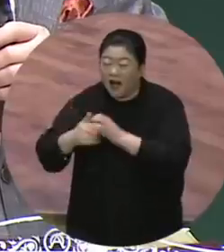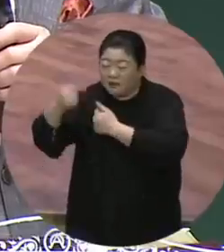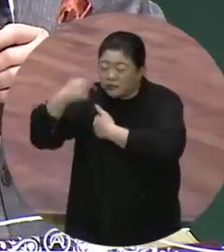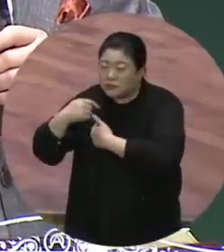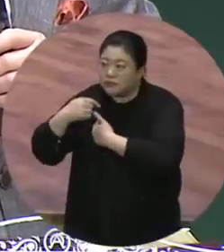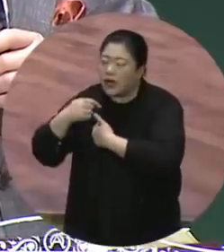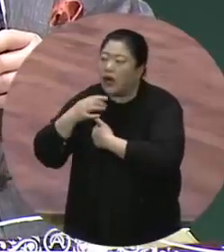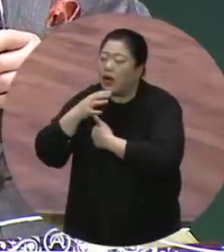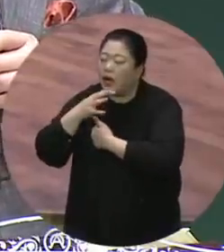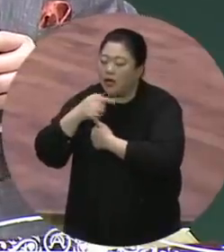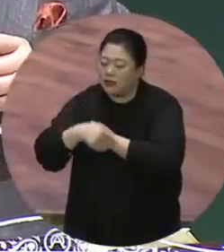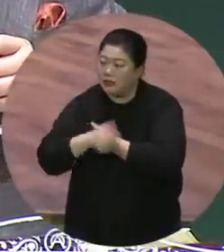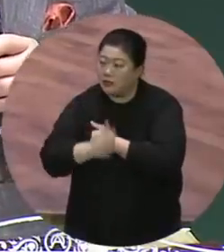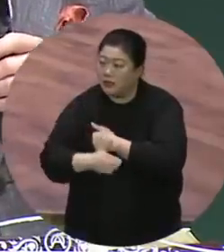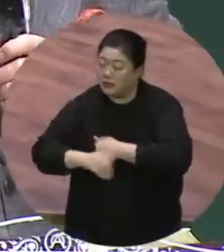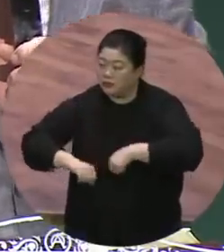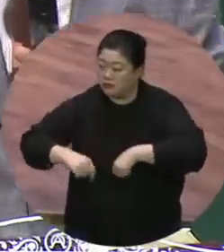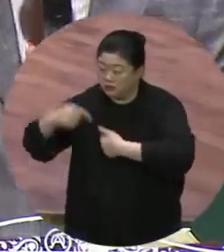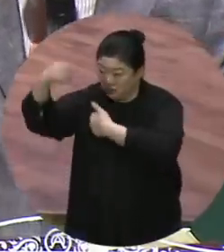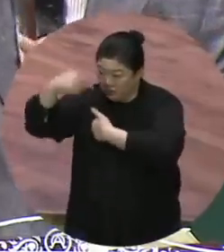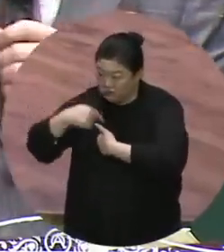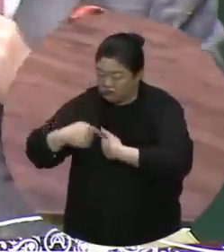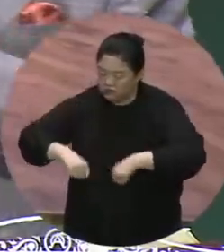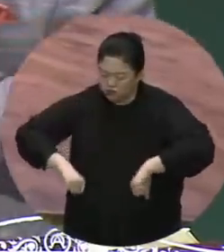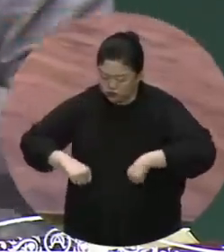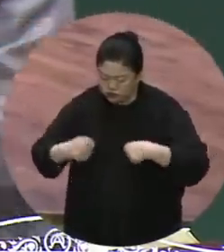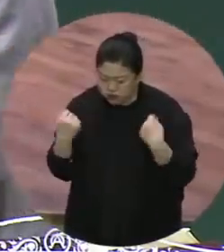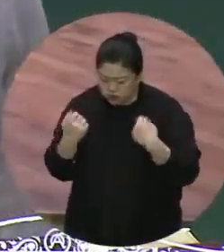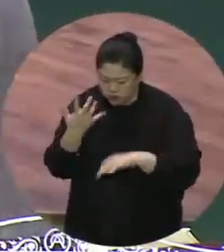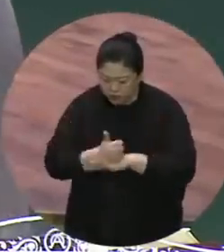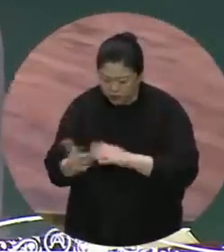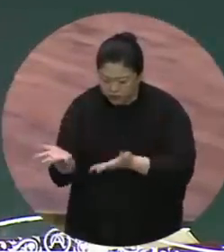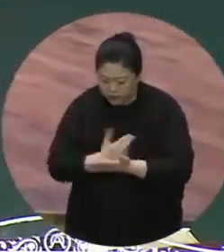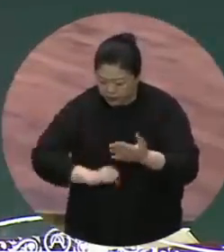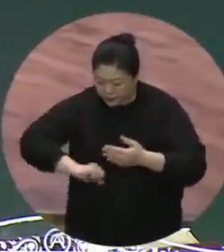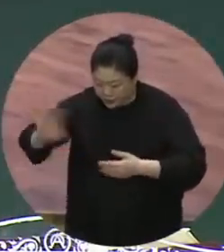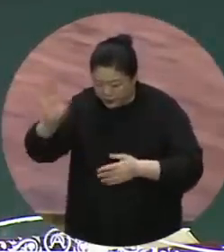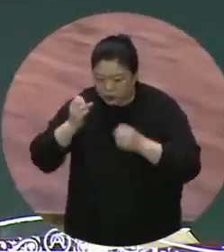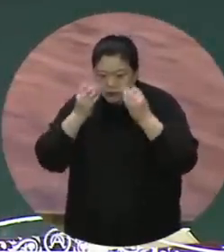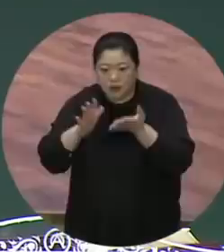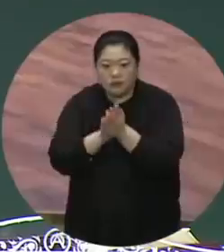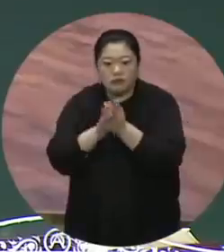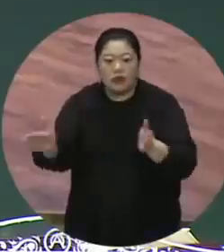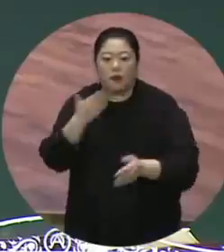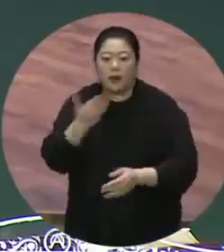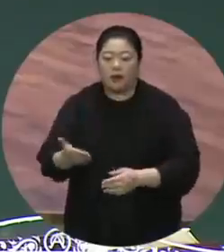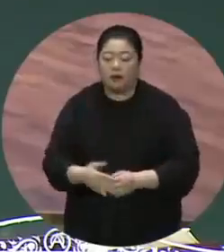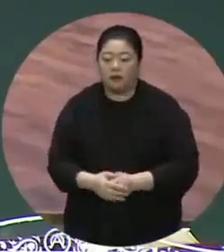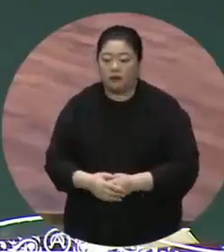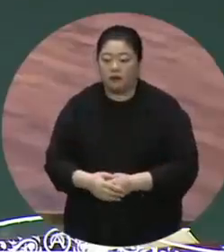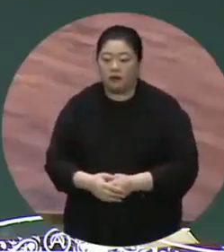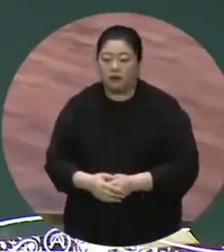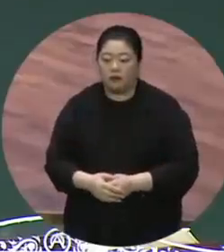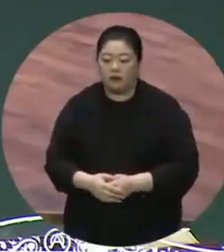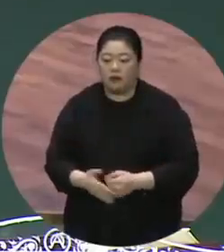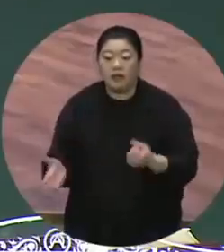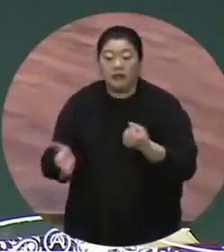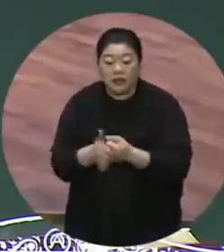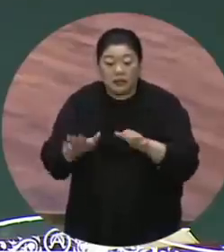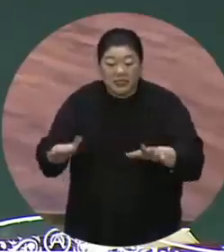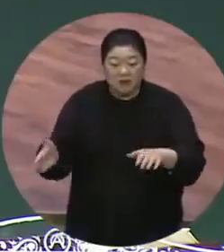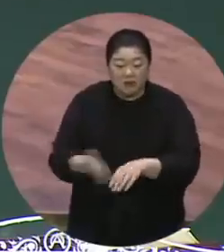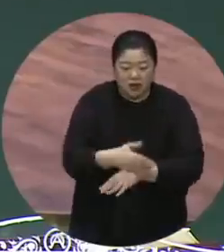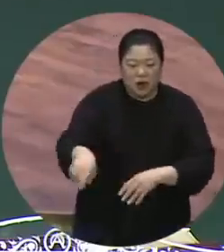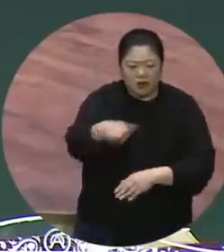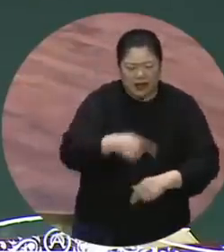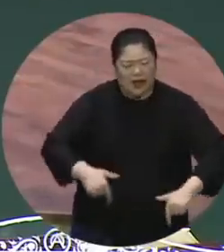자 스스로를 포기하지 마세요. 그래서 우리는요 자나 깨나 앉으나 뭐 해야 돼요? 자나 깨나